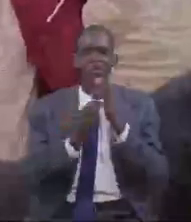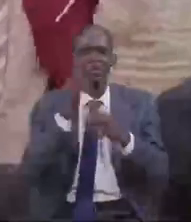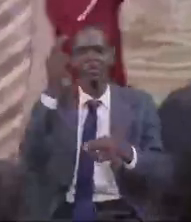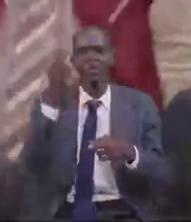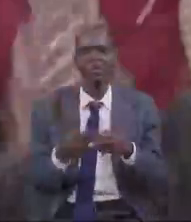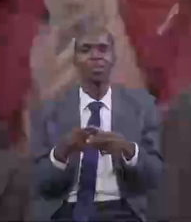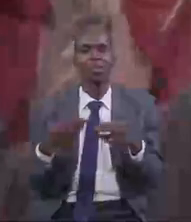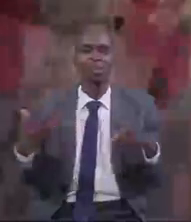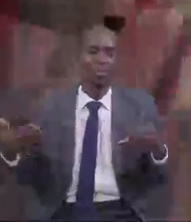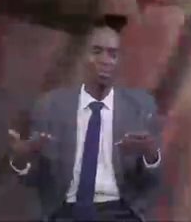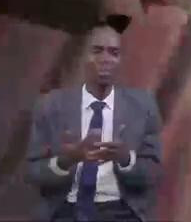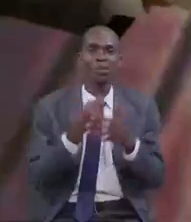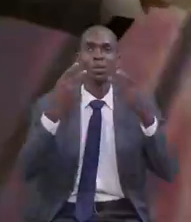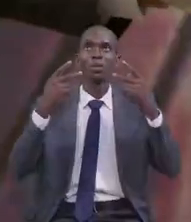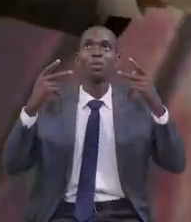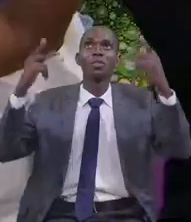Une nouvelle prospérité.